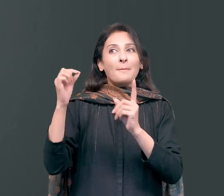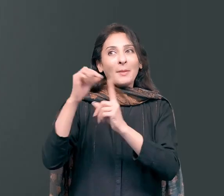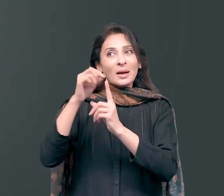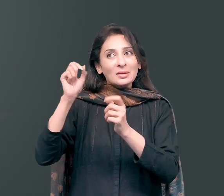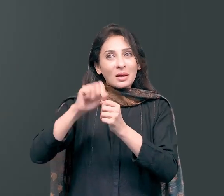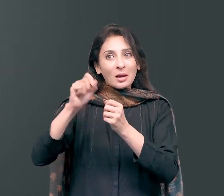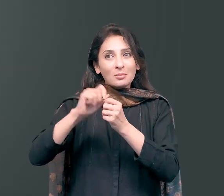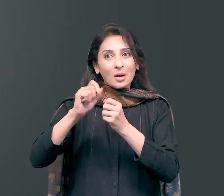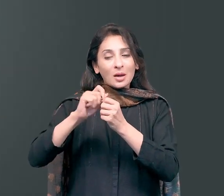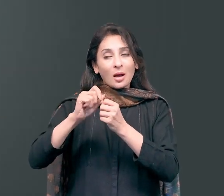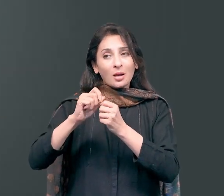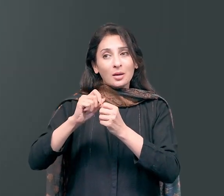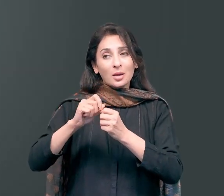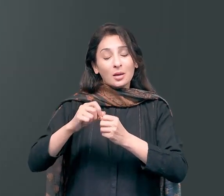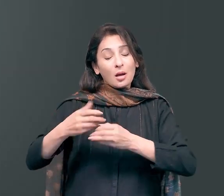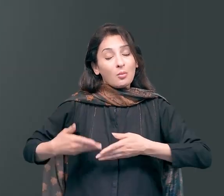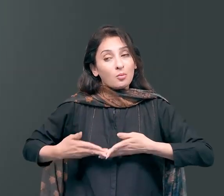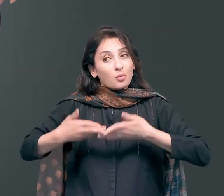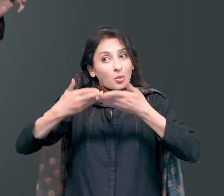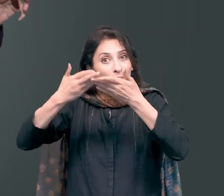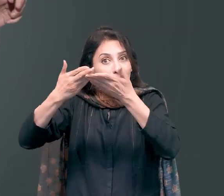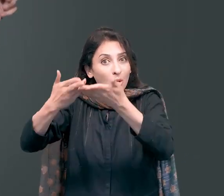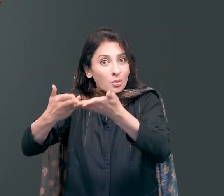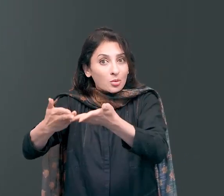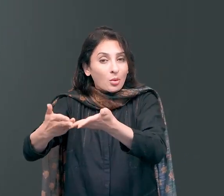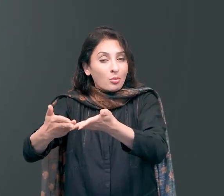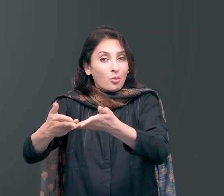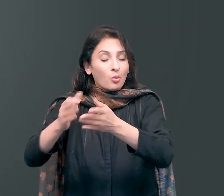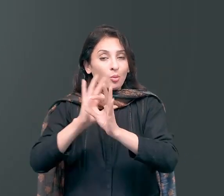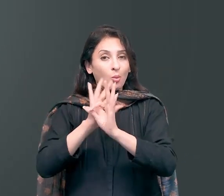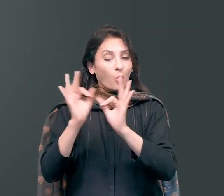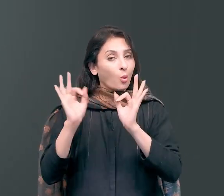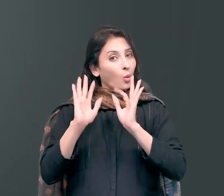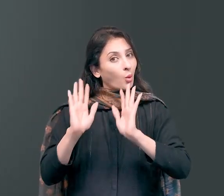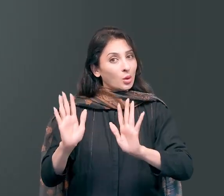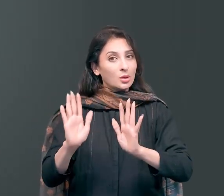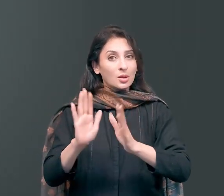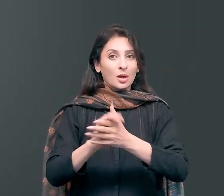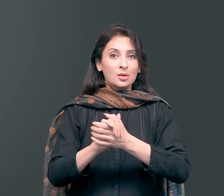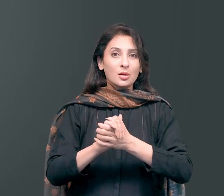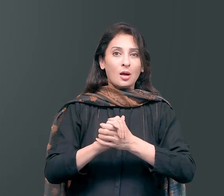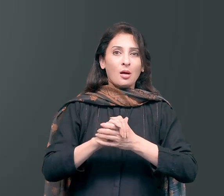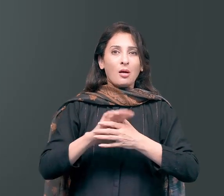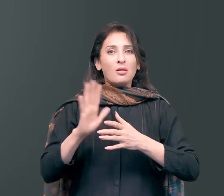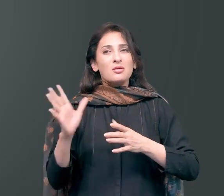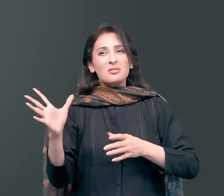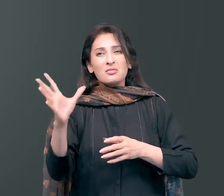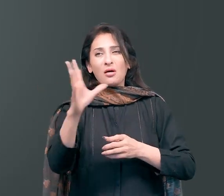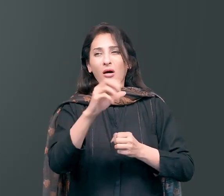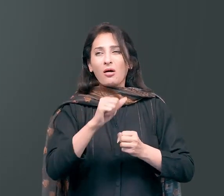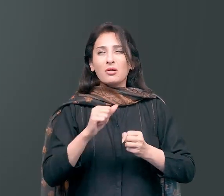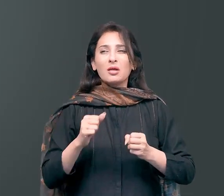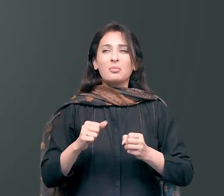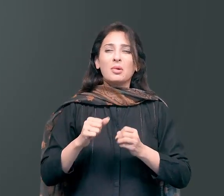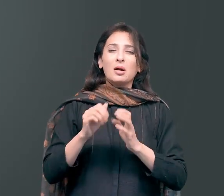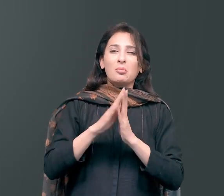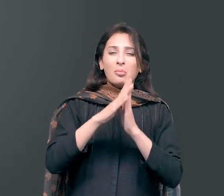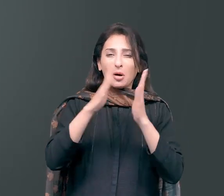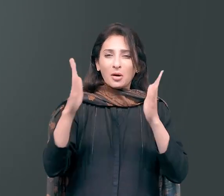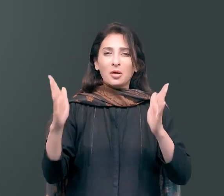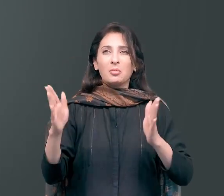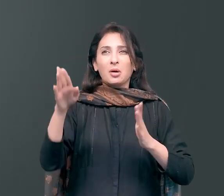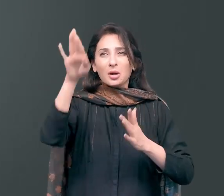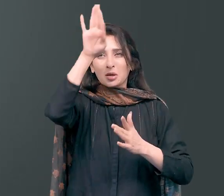کر بیٹھے تھے اور پورے ہندوستان سے مسلمان بڑے لیڈر، خواتین حضرات یہاں لاہور